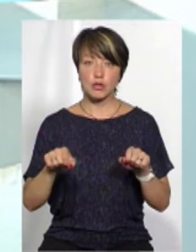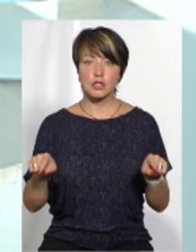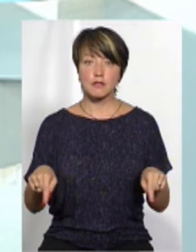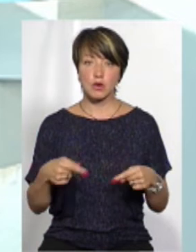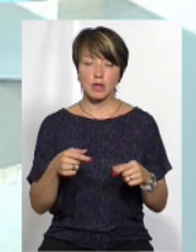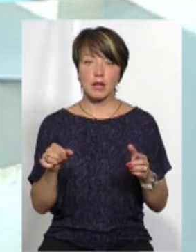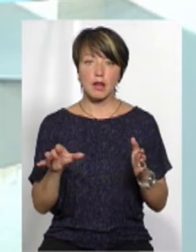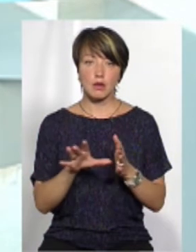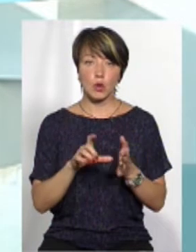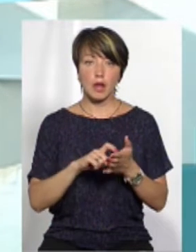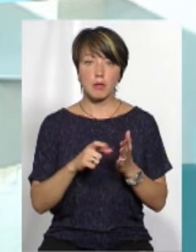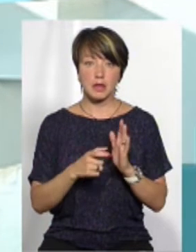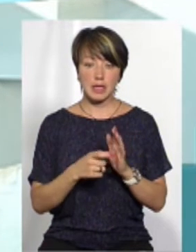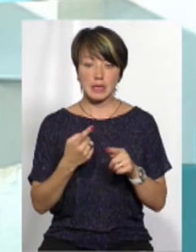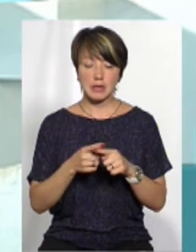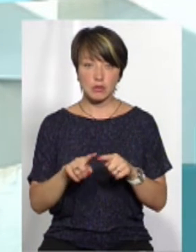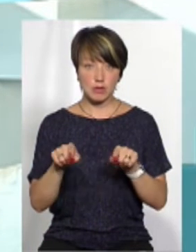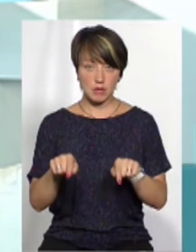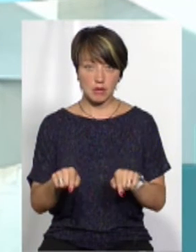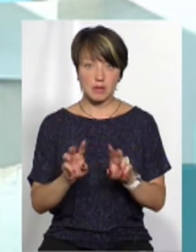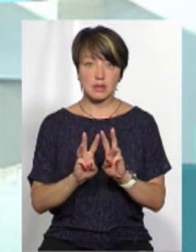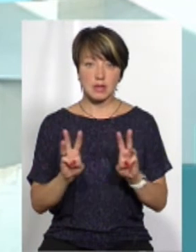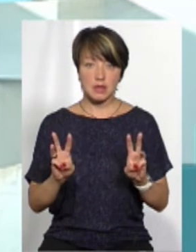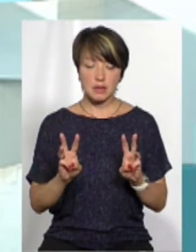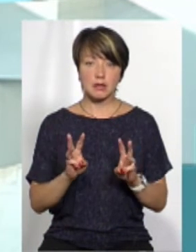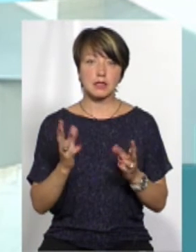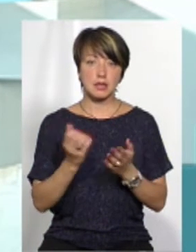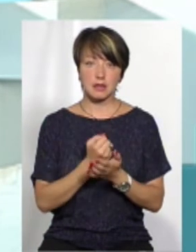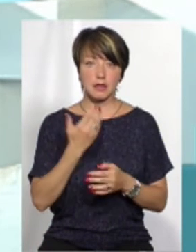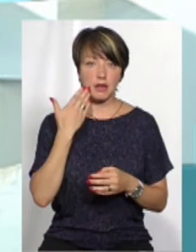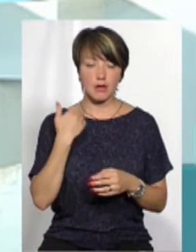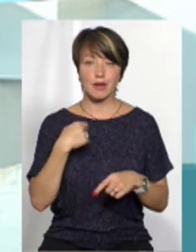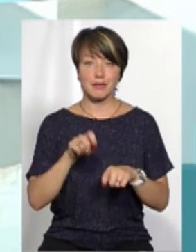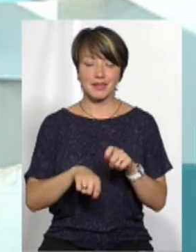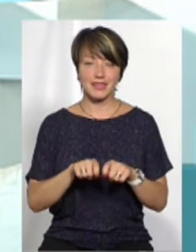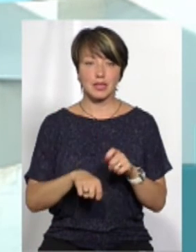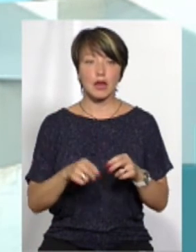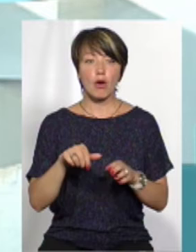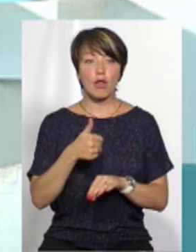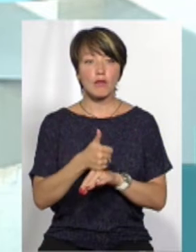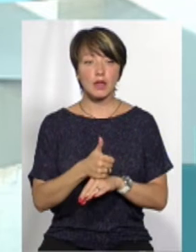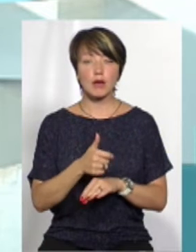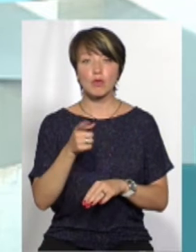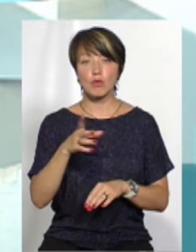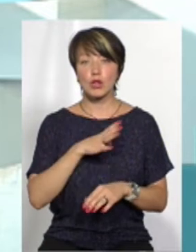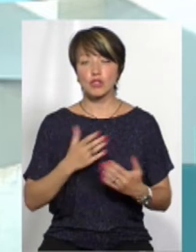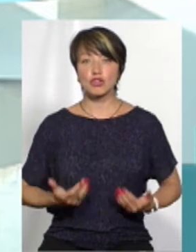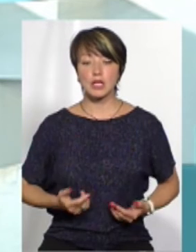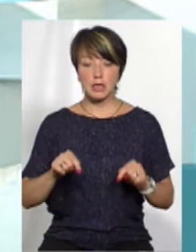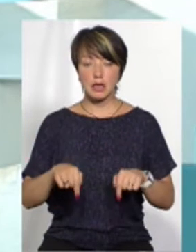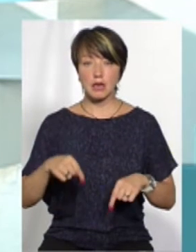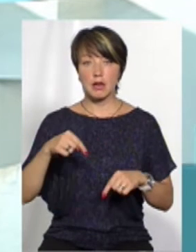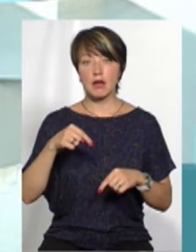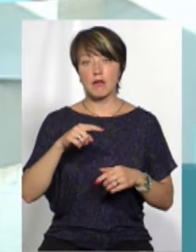створити свій електронний кабінет ось на цій платформі, про яку ми говорили. Її знайти дуже легко, я перевіряв. Так. Так, головне, щоб ви були мешканці міста